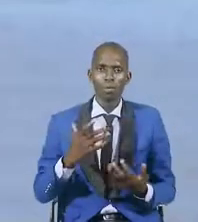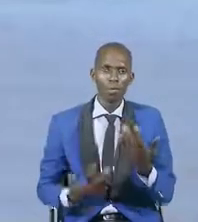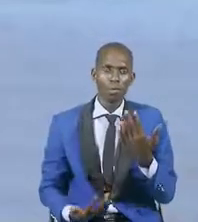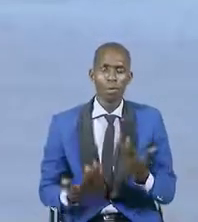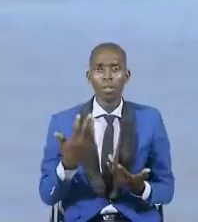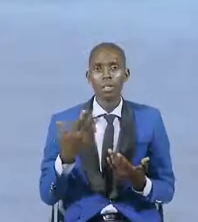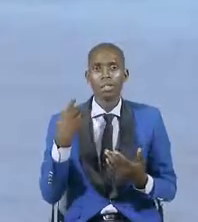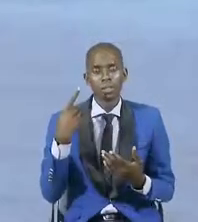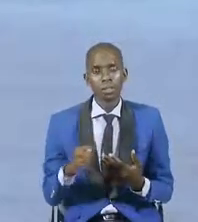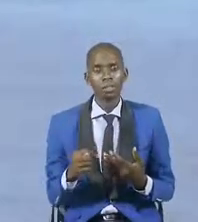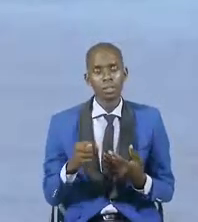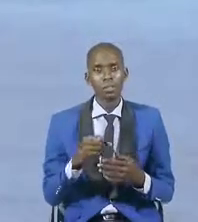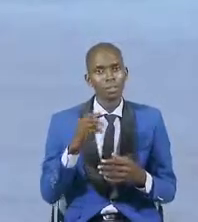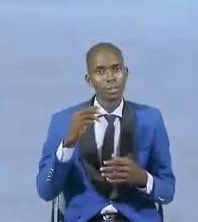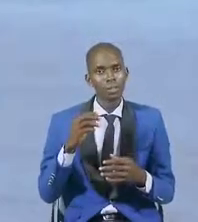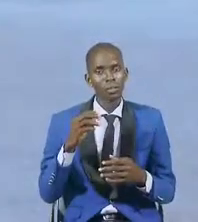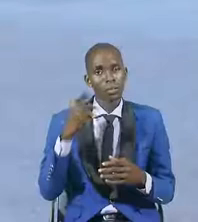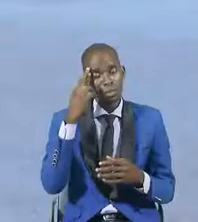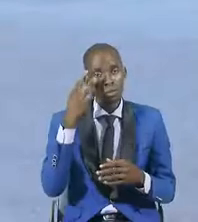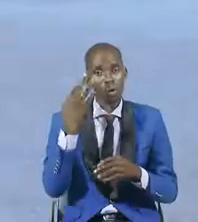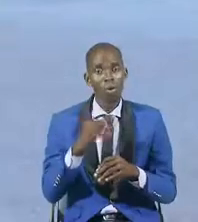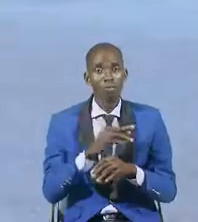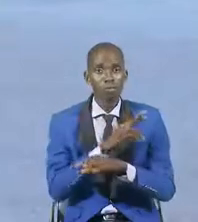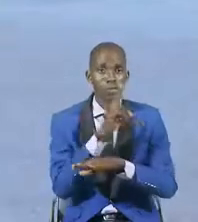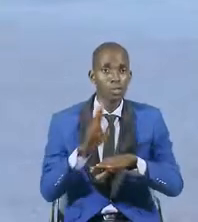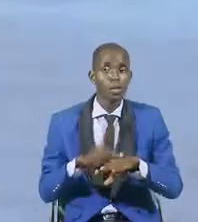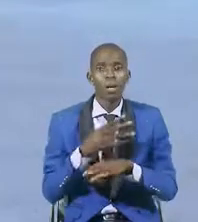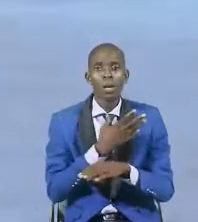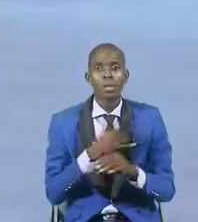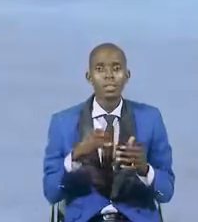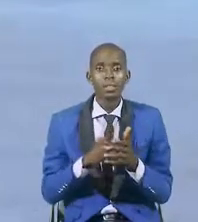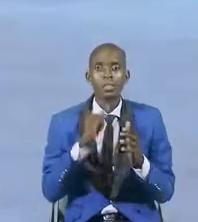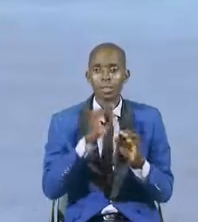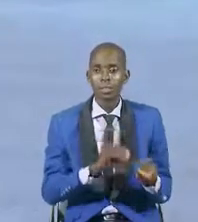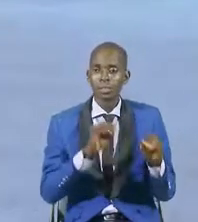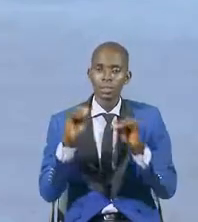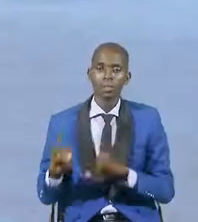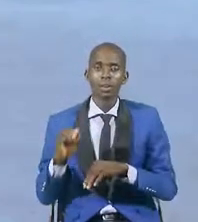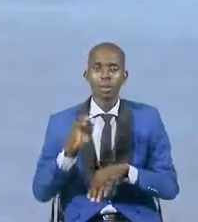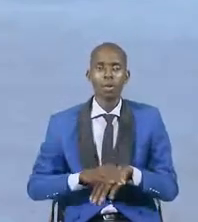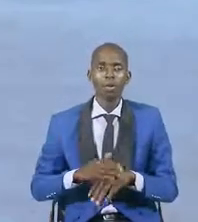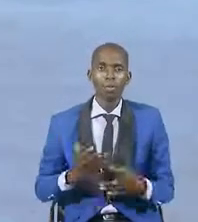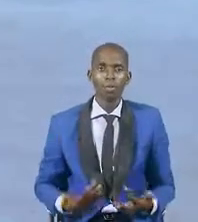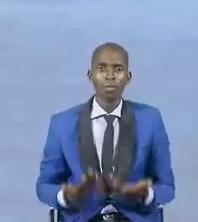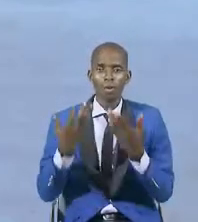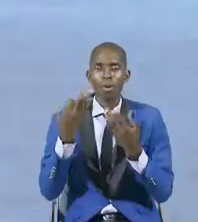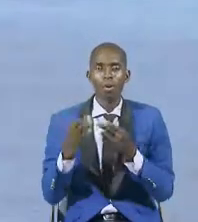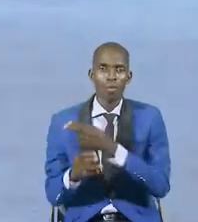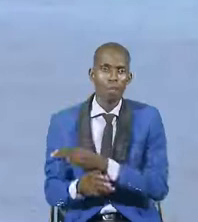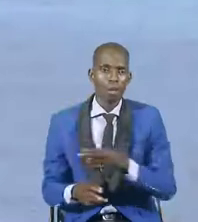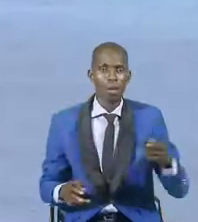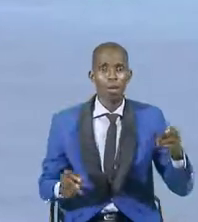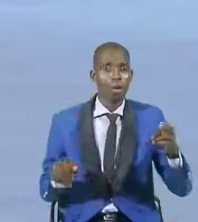vie, étant elle-même, écoutez bien, étant elle-même enflammée par la gêne.